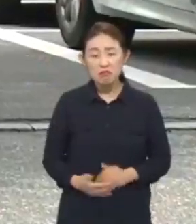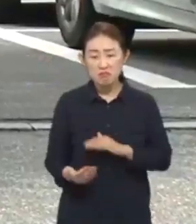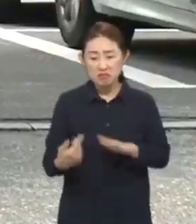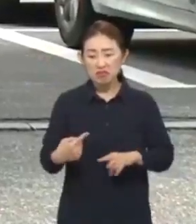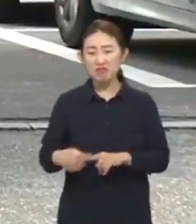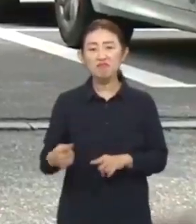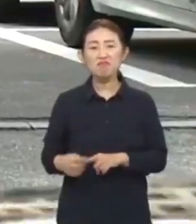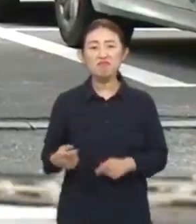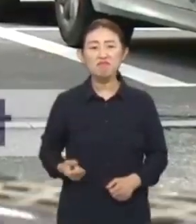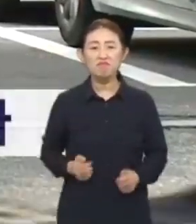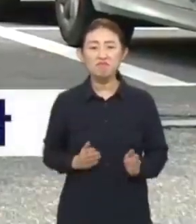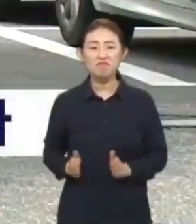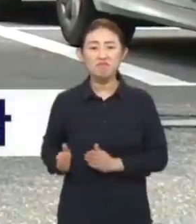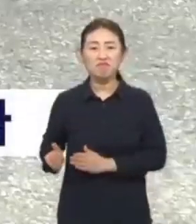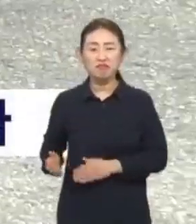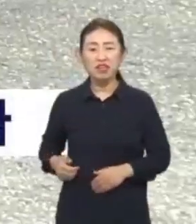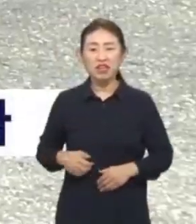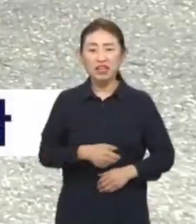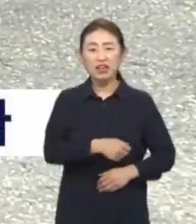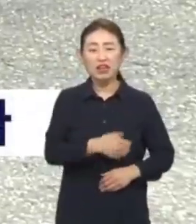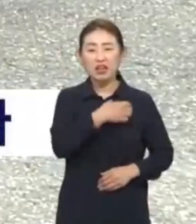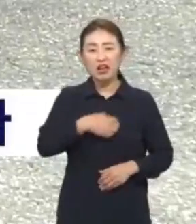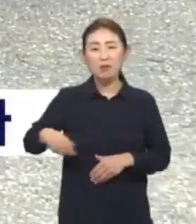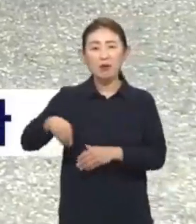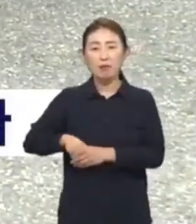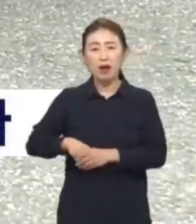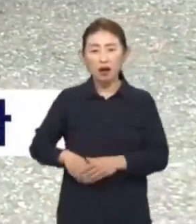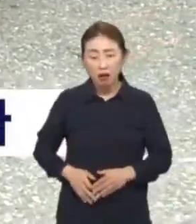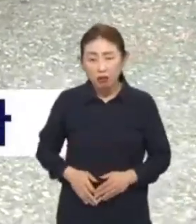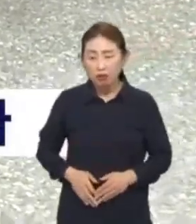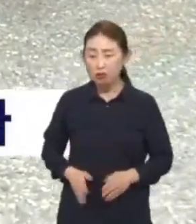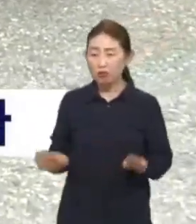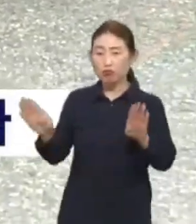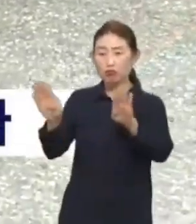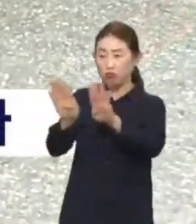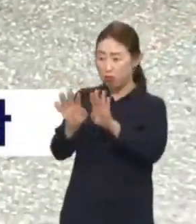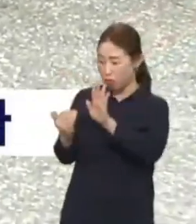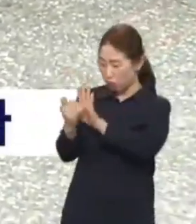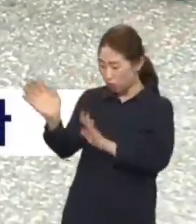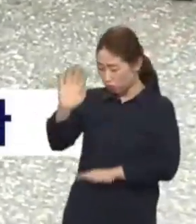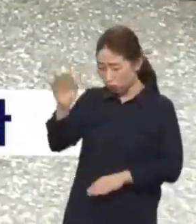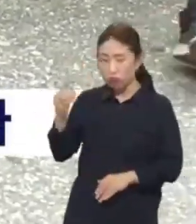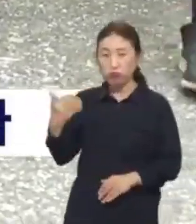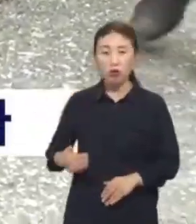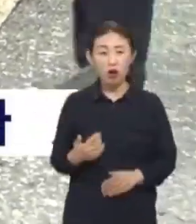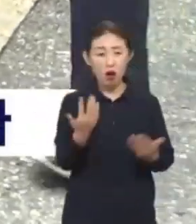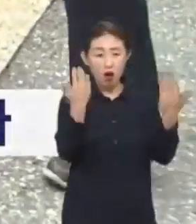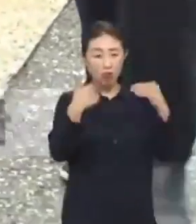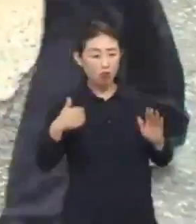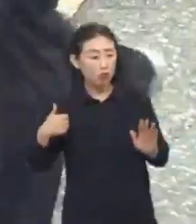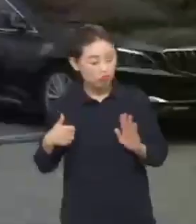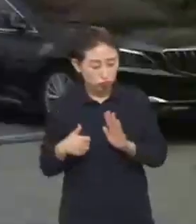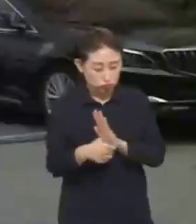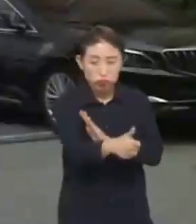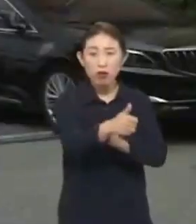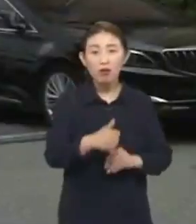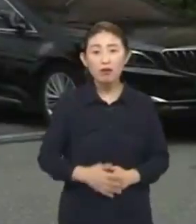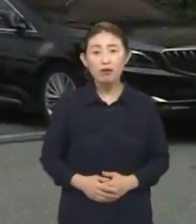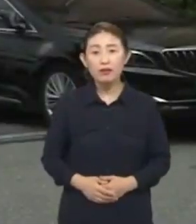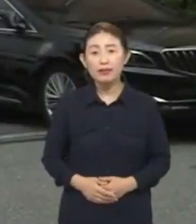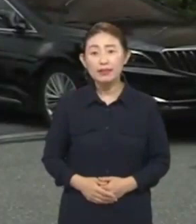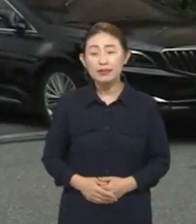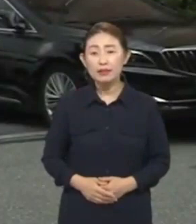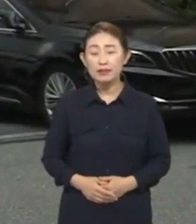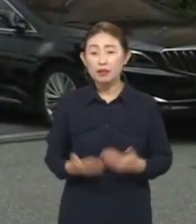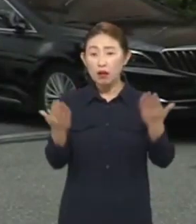미리 흉기까지 준비한 A씨는 별다른 제지 없이 정문을 통해 학생들이 가득한 학교로 들어왔습니다.